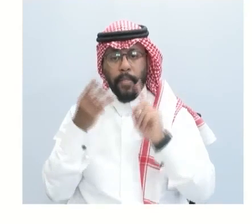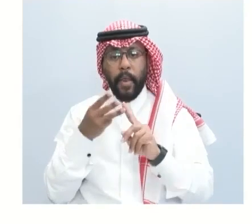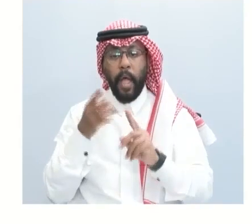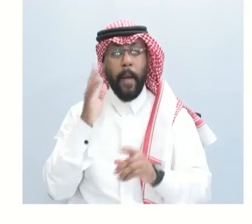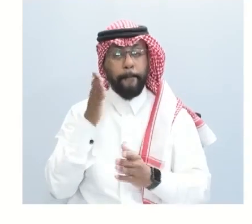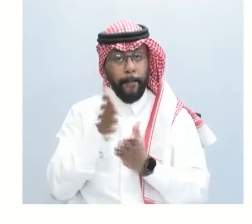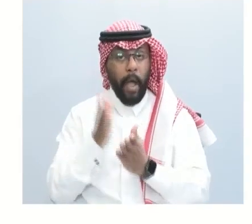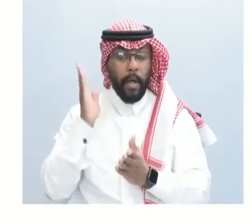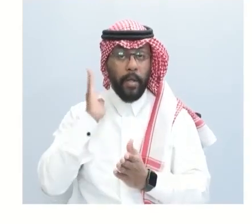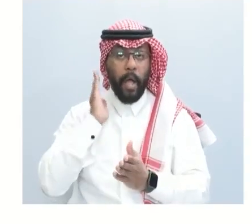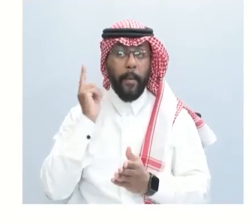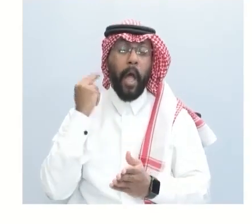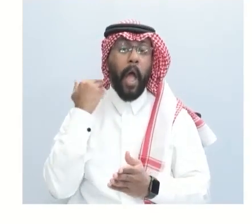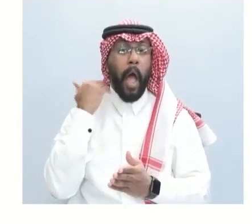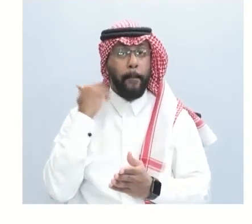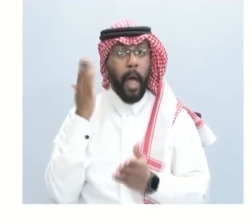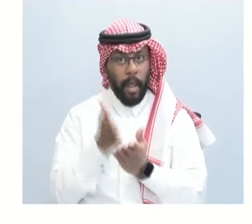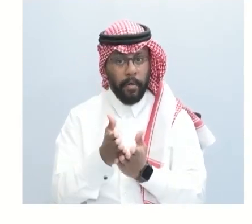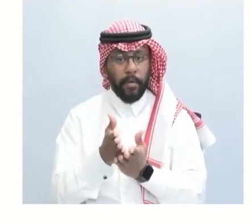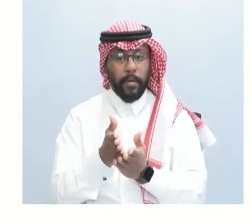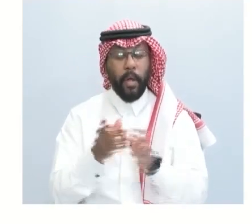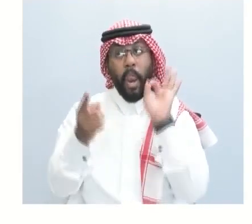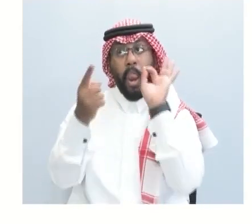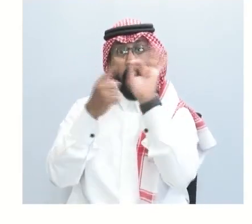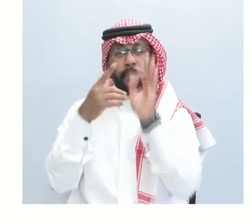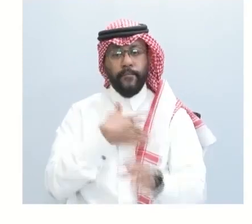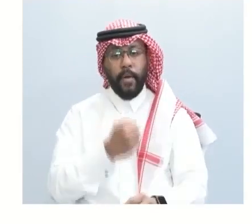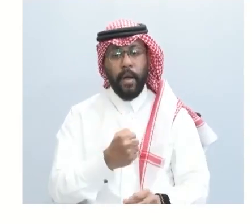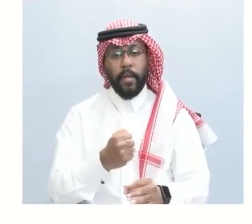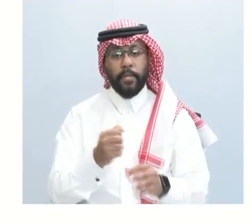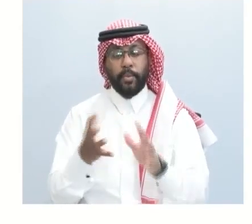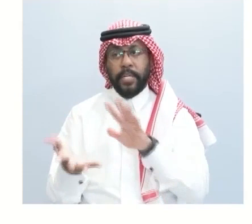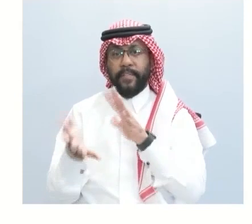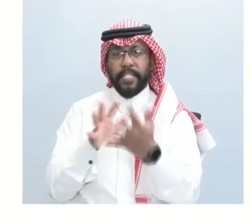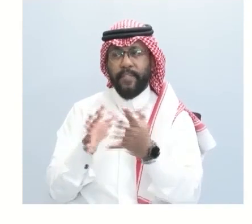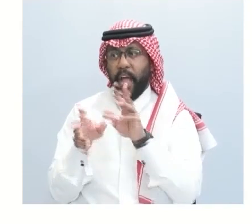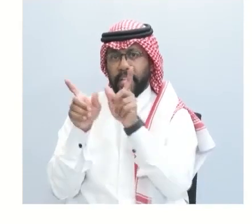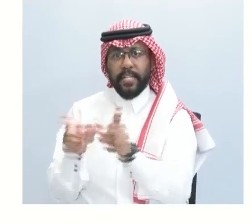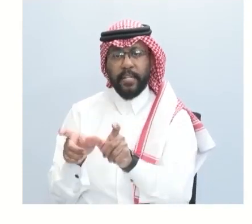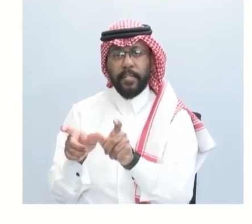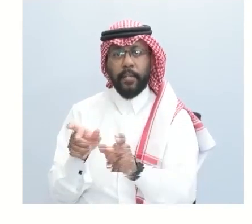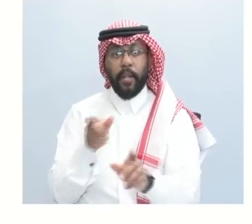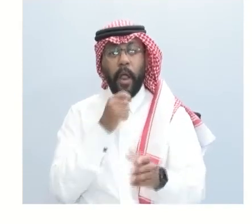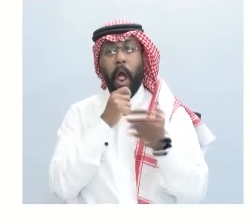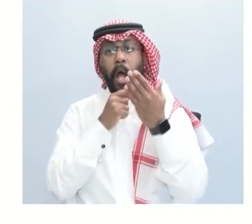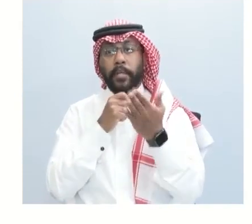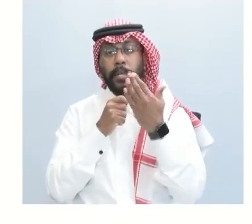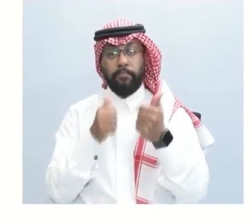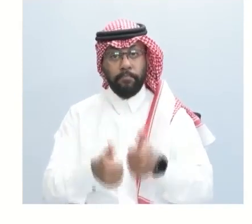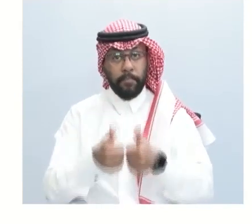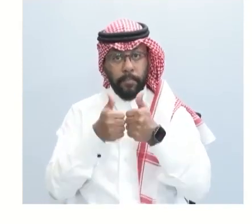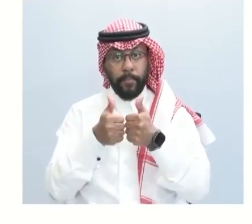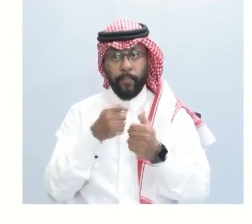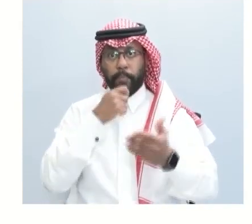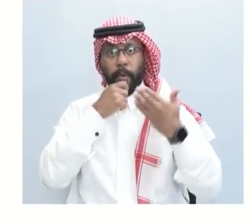والهدف الاخلاص وال هنا ايضا مهارات الخطيب وصفات الخطيب صفات الخطيب هنا يلخص اهم مهارات الخطاب والالقاء غير